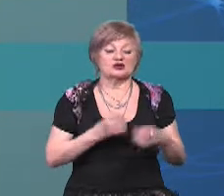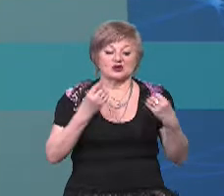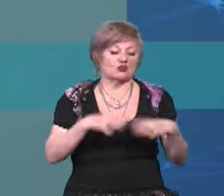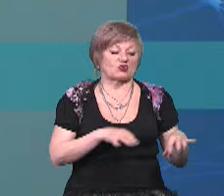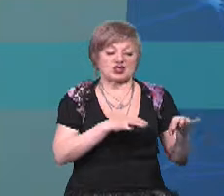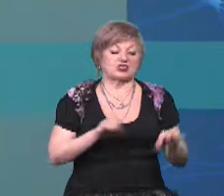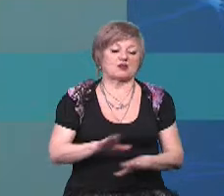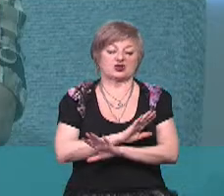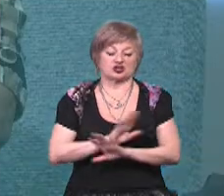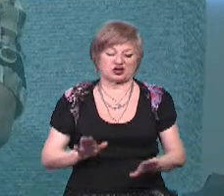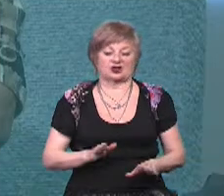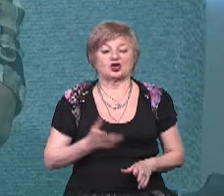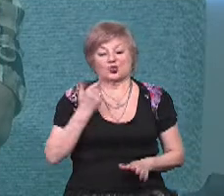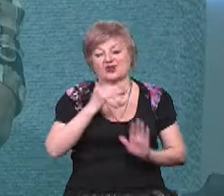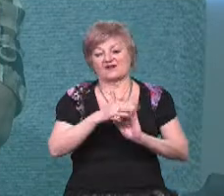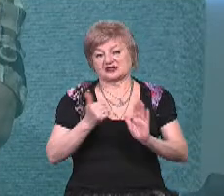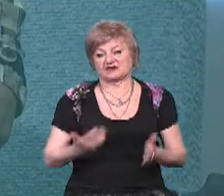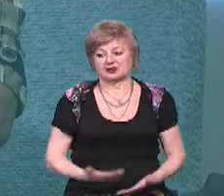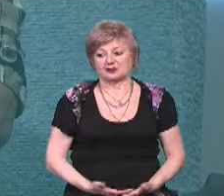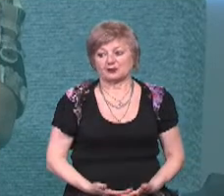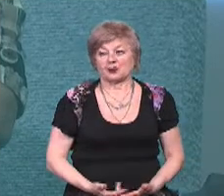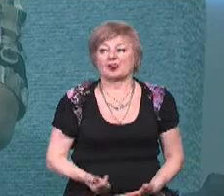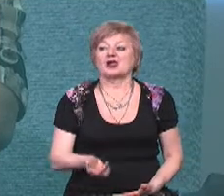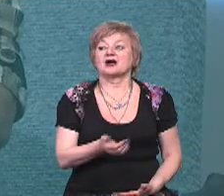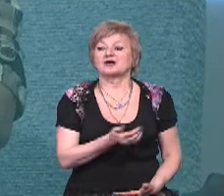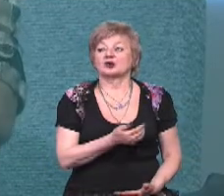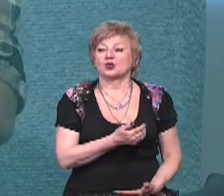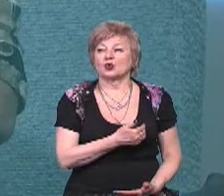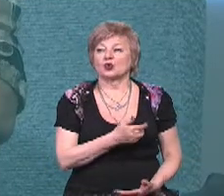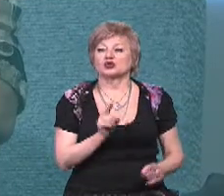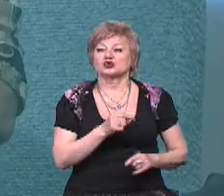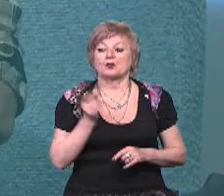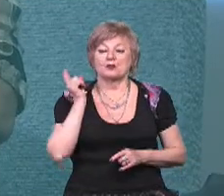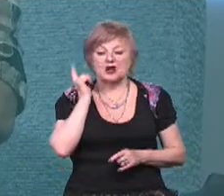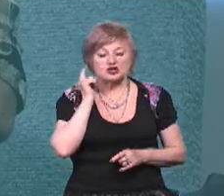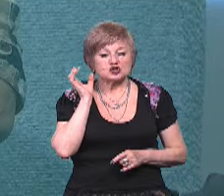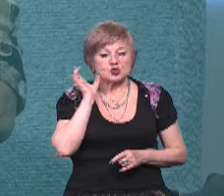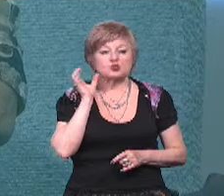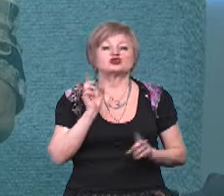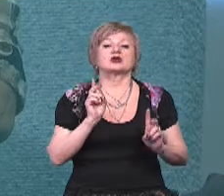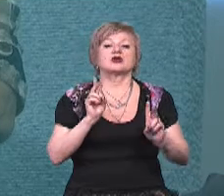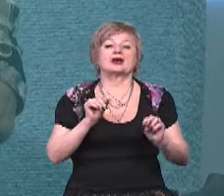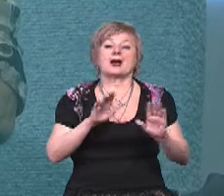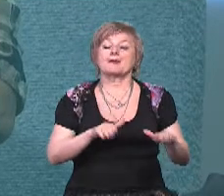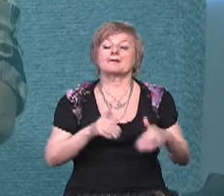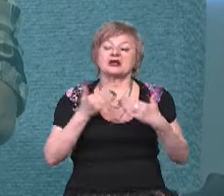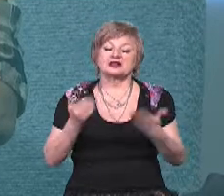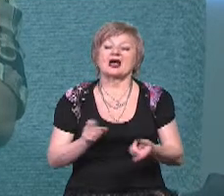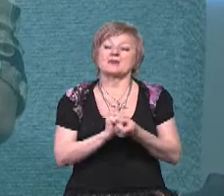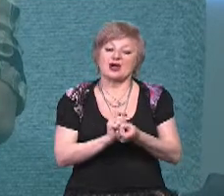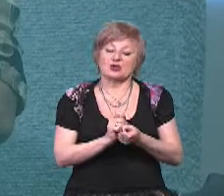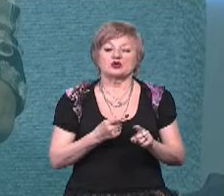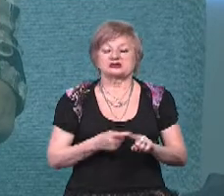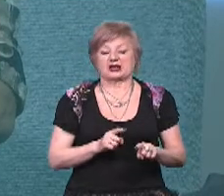такі виклики. От і все. Я хочу, щоб ми послухали, як пропонують боротися з цим